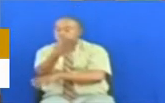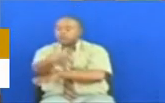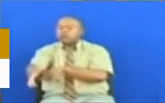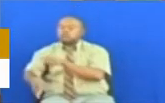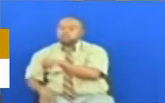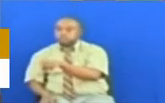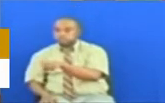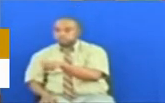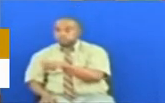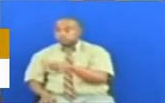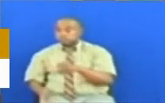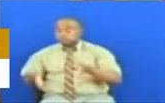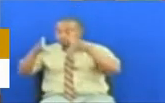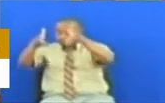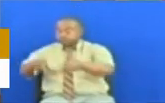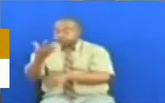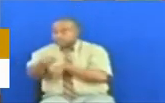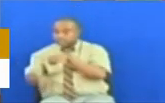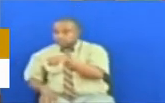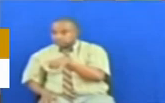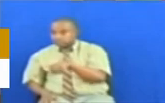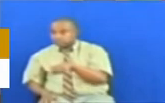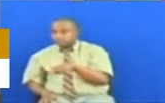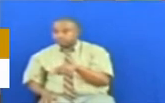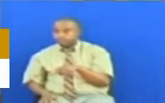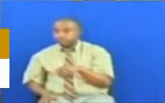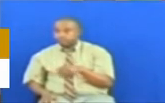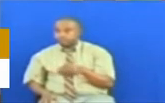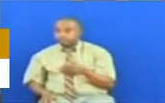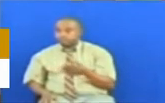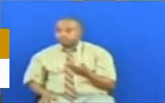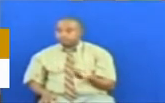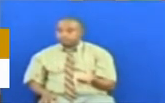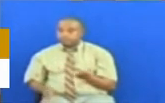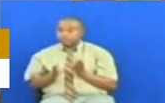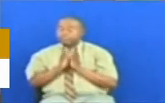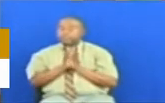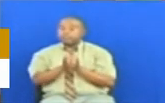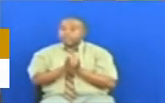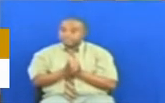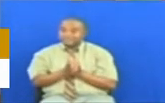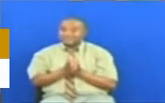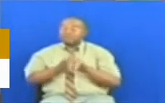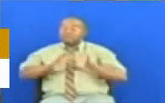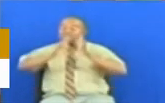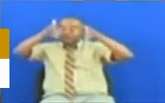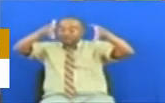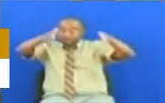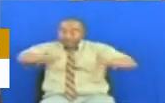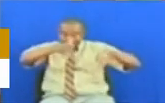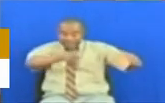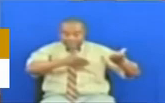mule. Wanapotupa mule baharini, hizi meli huwa zinabeba FADS mpaka 100.